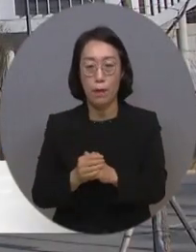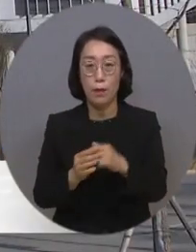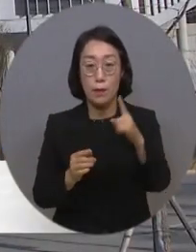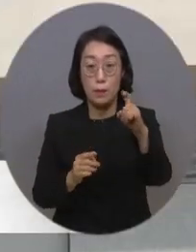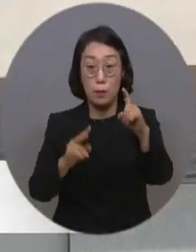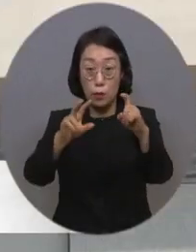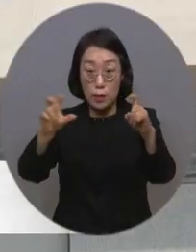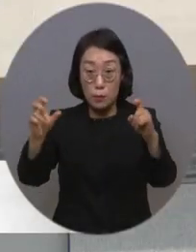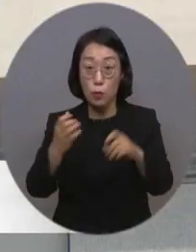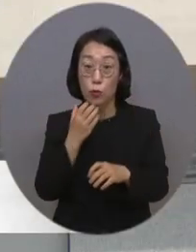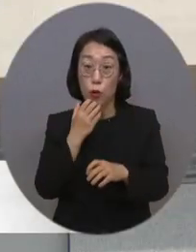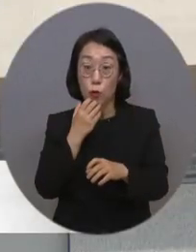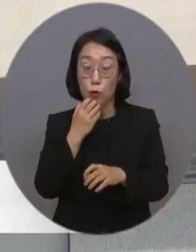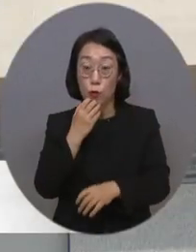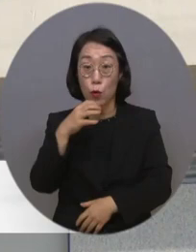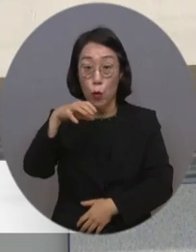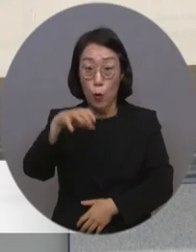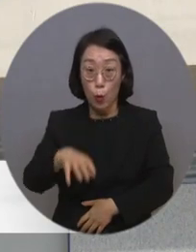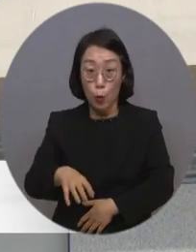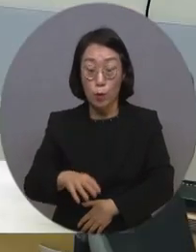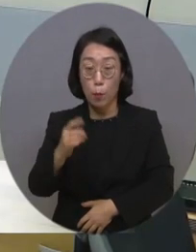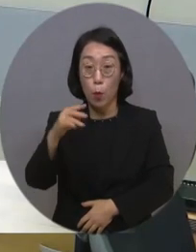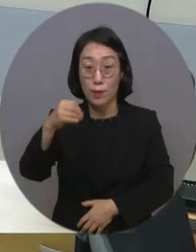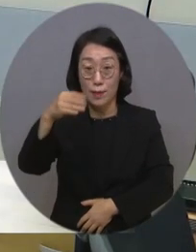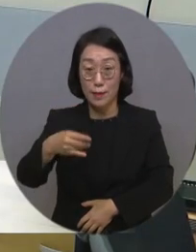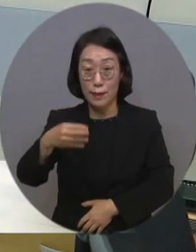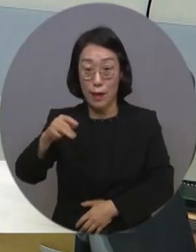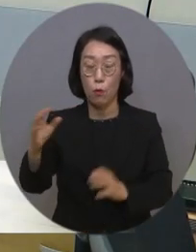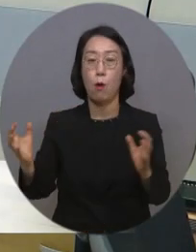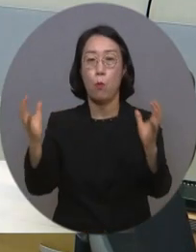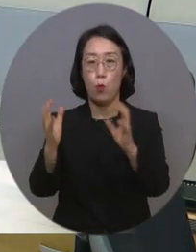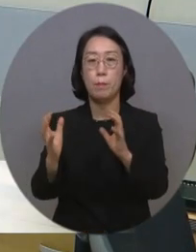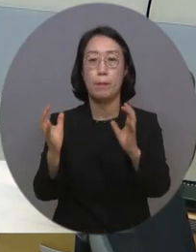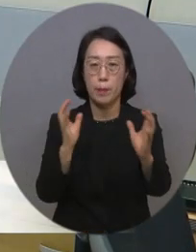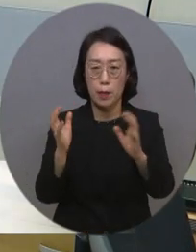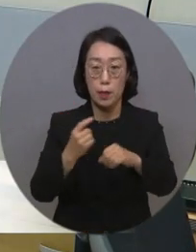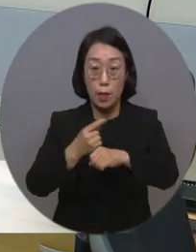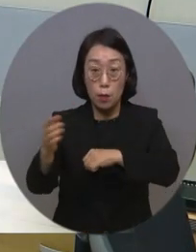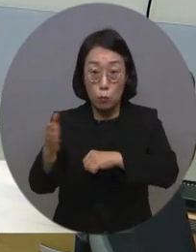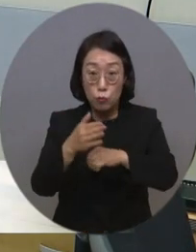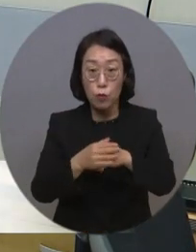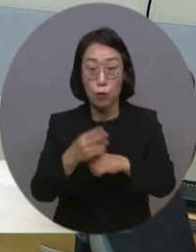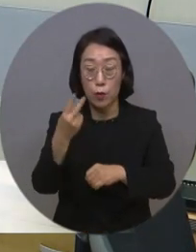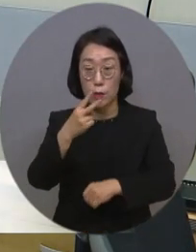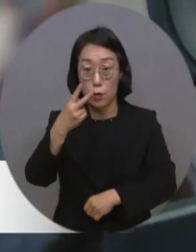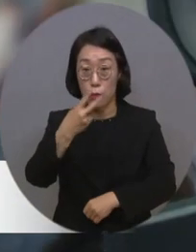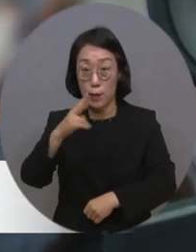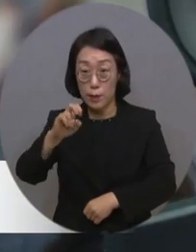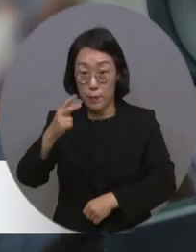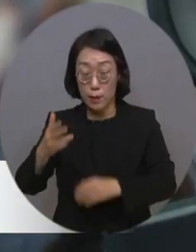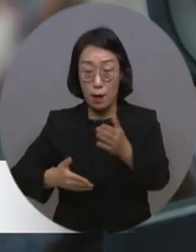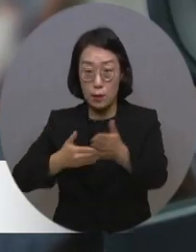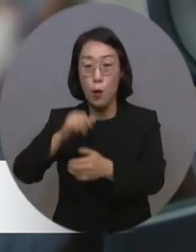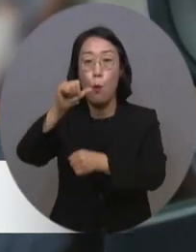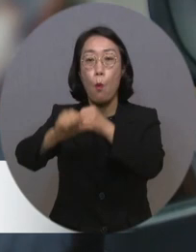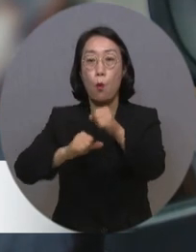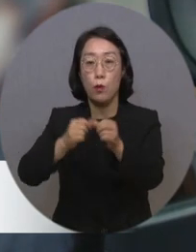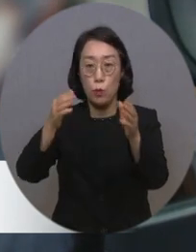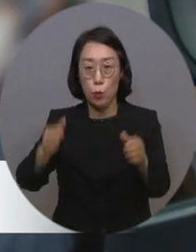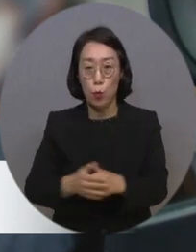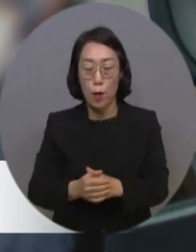25일 서울 중구 포스트타워에서 공청회를 열고 내년부터 2027년까지 5년간의